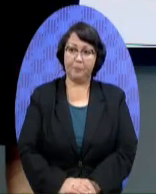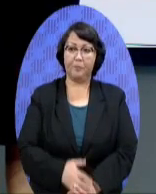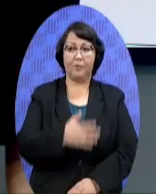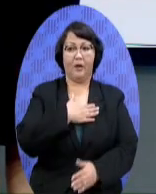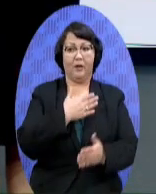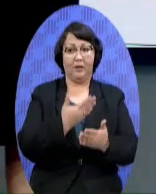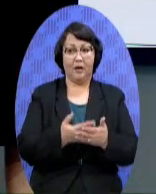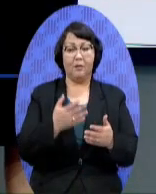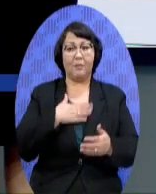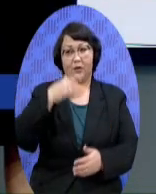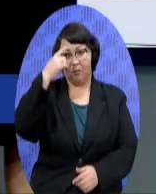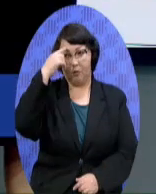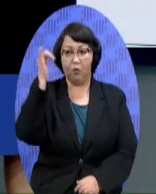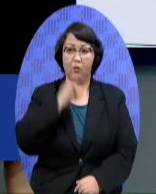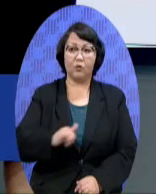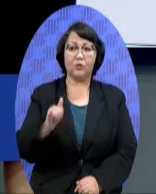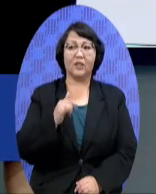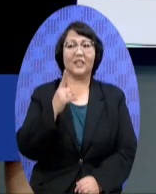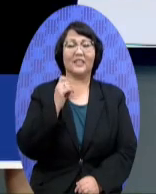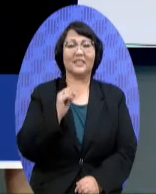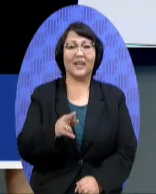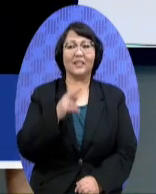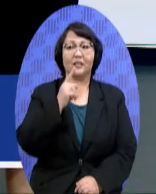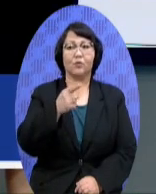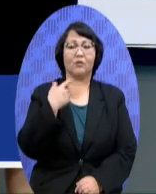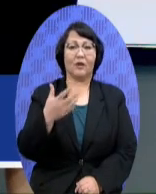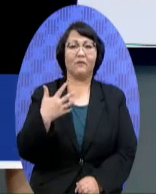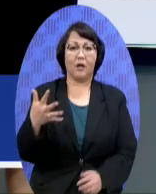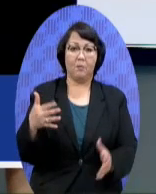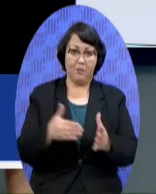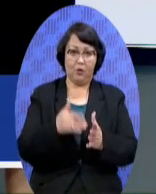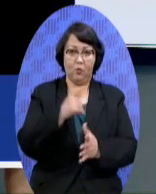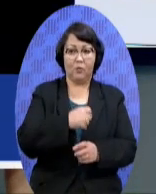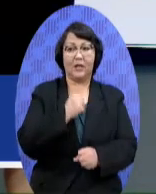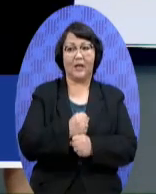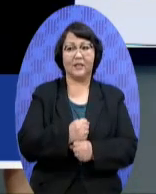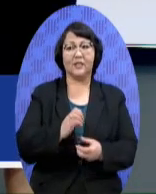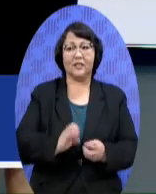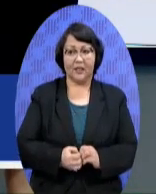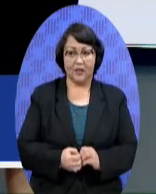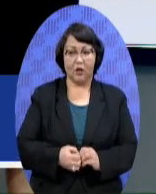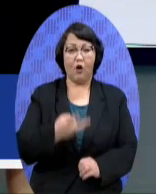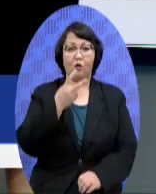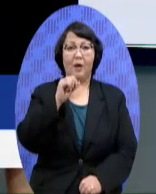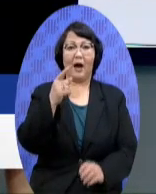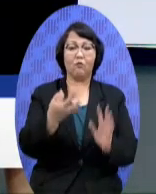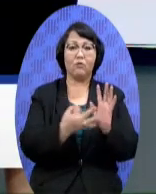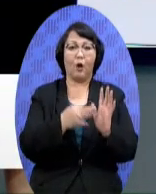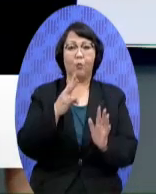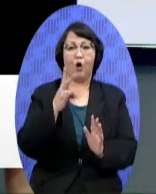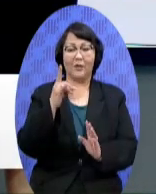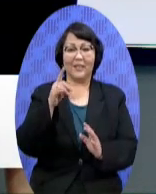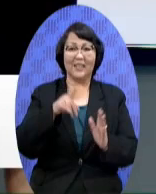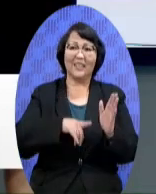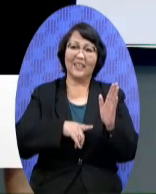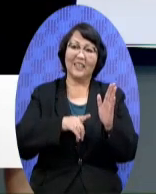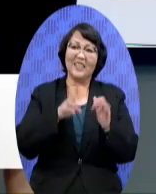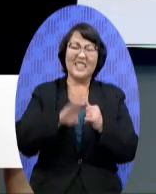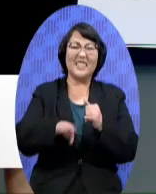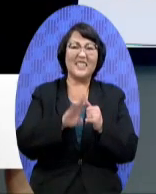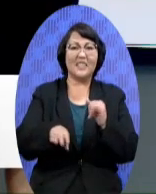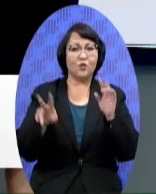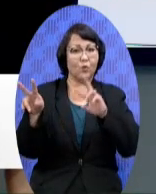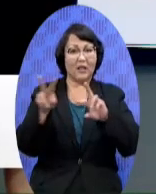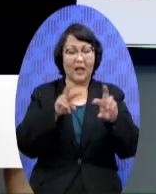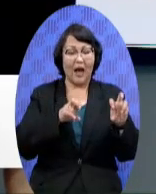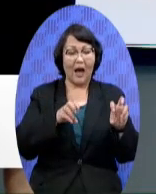Баярлалаа. Тэгэхээр манай улсад өнөөдөр 1 сая 155,000 гаруй хүн хөдөлмөр эрхэлж байна. За 2018 оны эцсийн статистик мэдээллийг